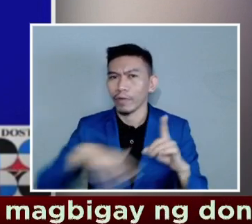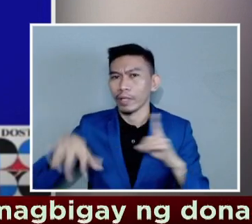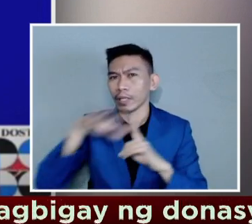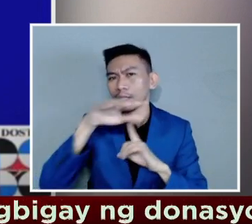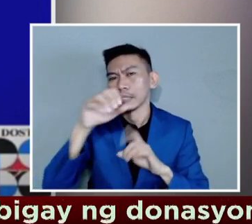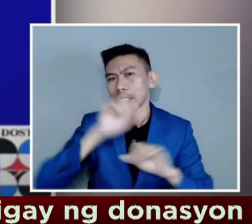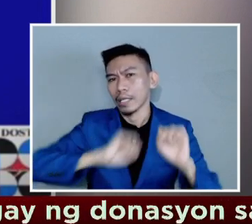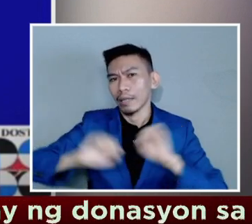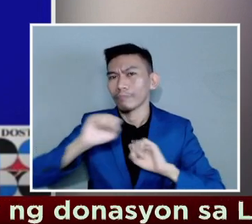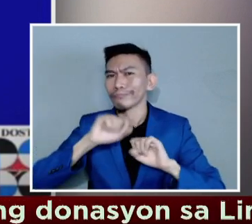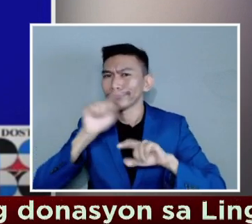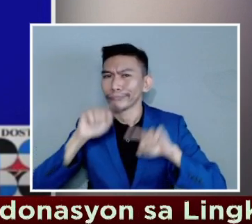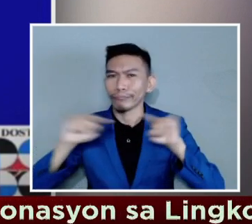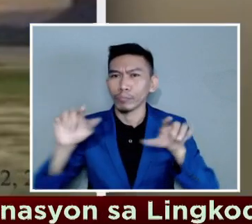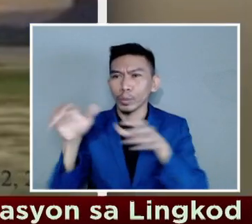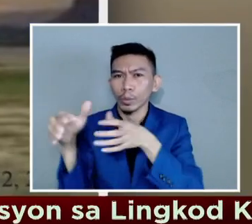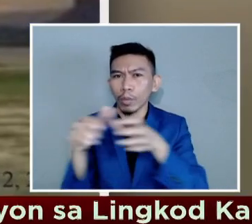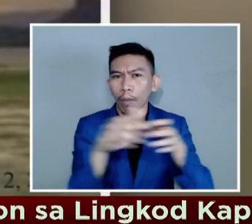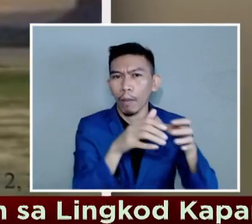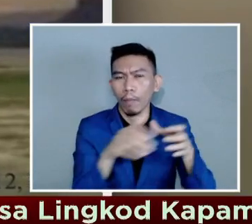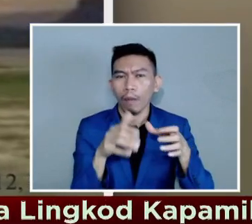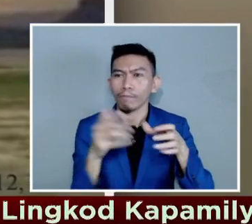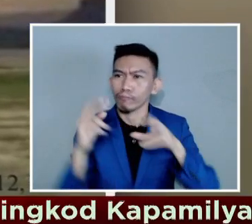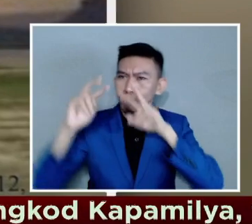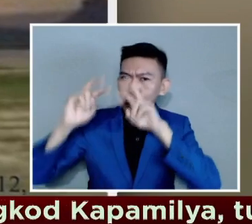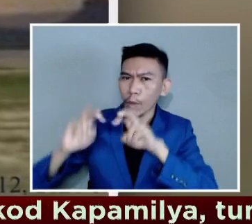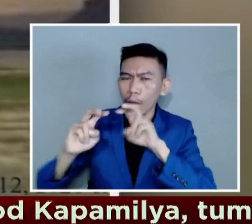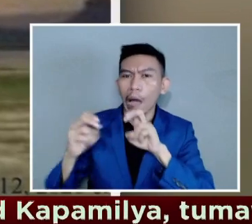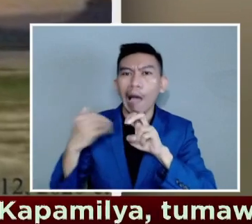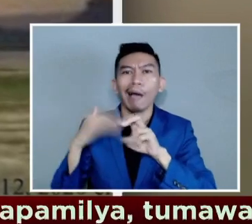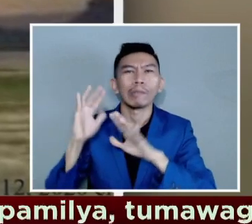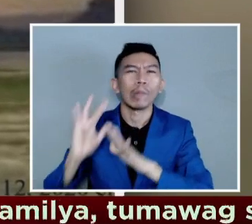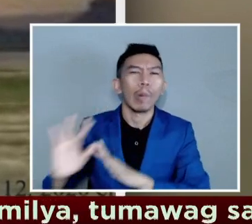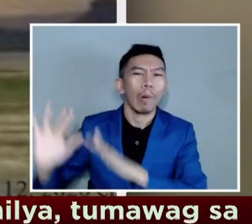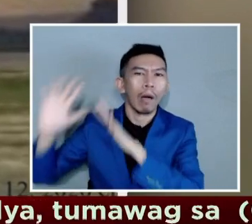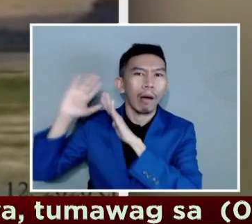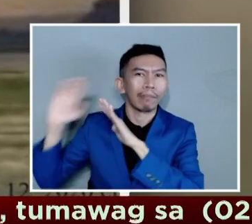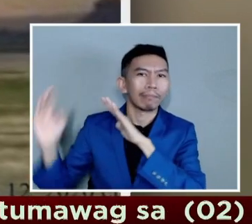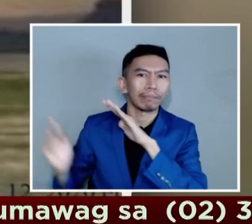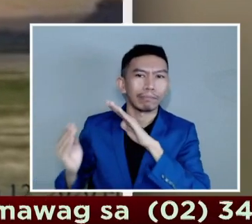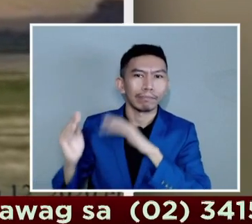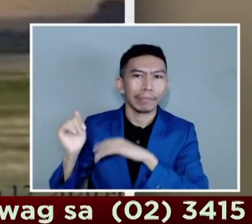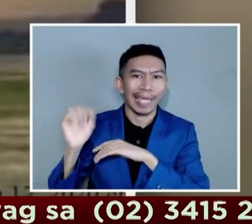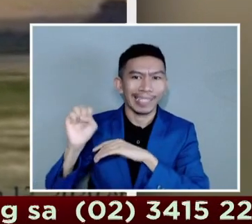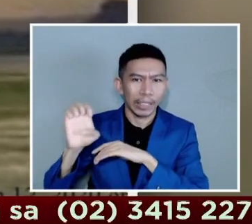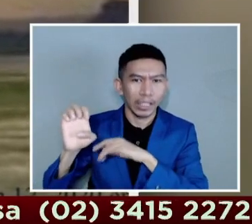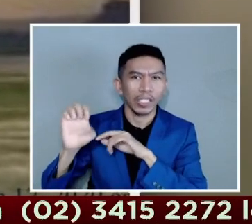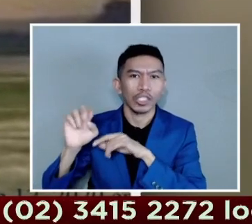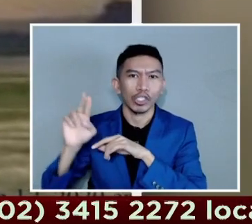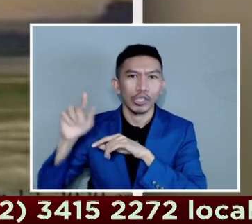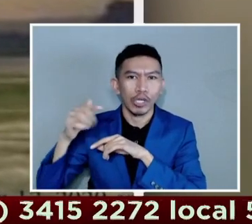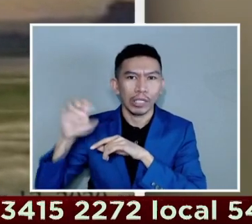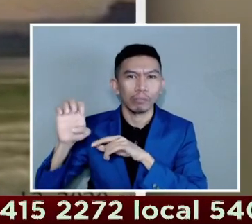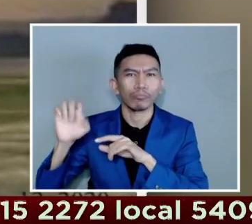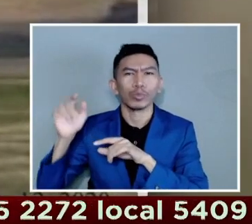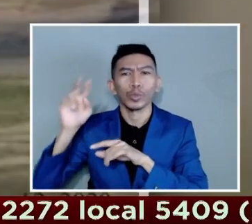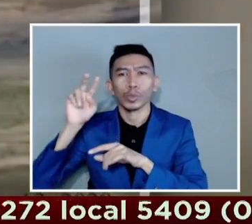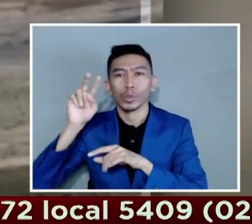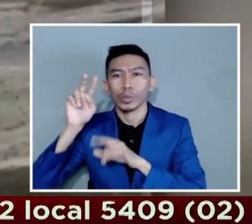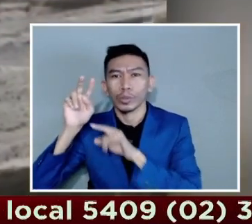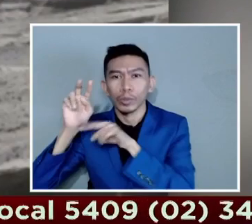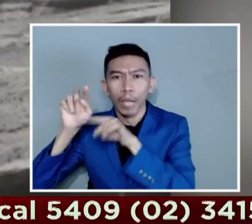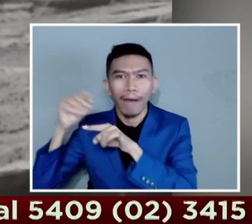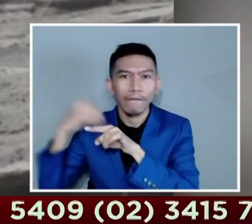pang institutes, nagkaroon din ng base surge nung Taal eruption noong 2020. Nasira ang mga puno sa Taal Volcano Island